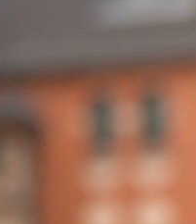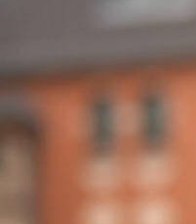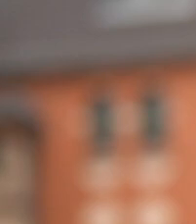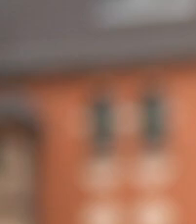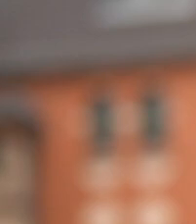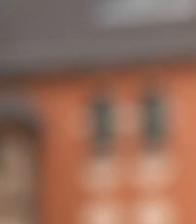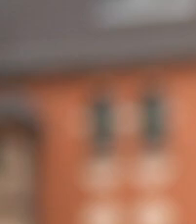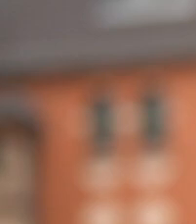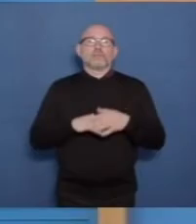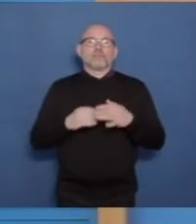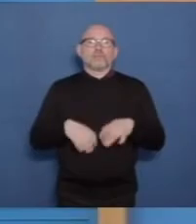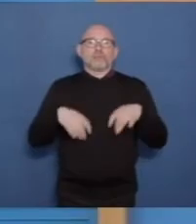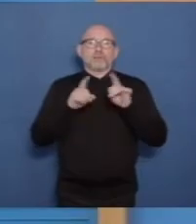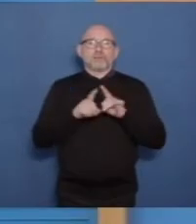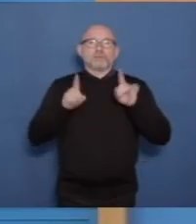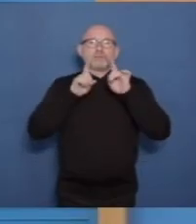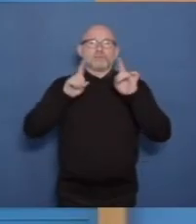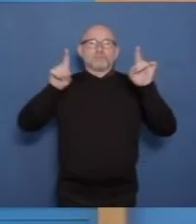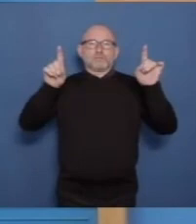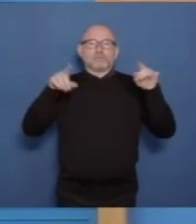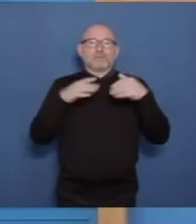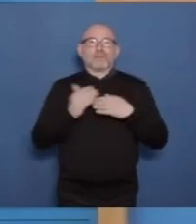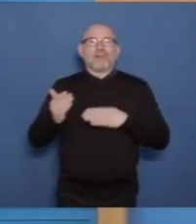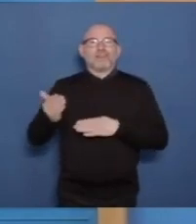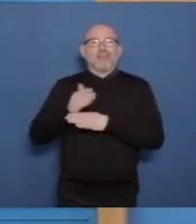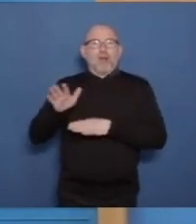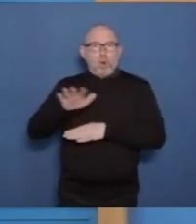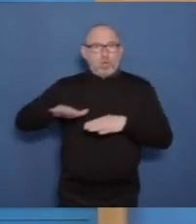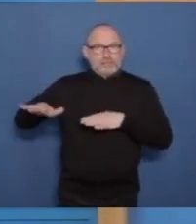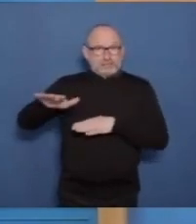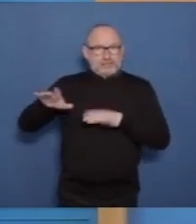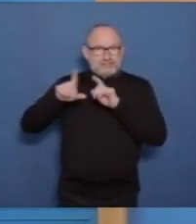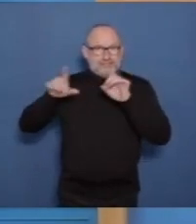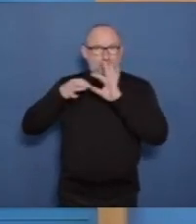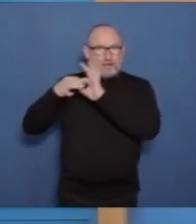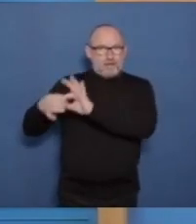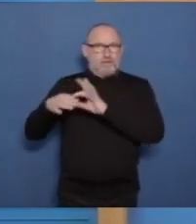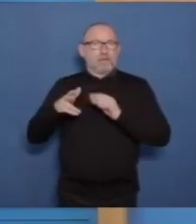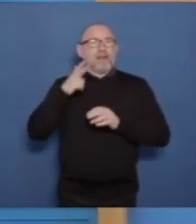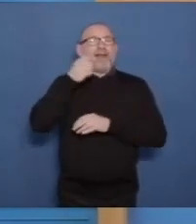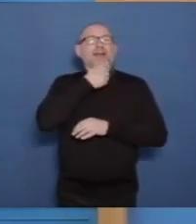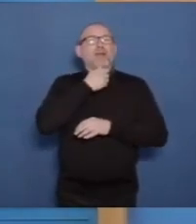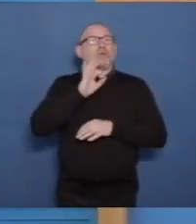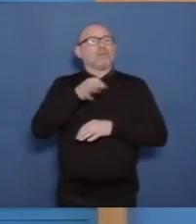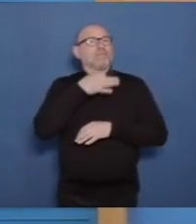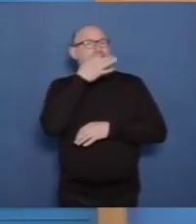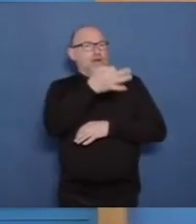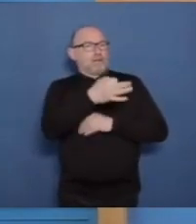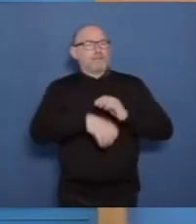einfach mal ein bisschen was rein. Ost, Herr Jung mit der ersten Frage.